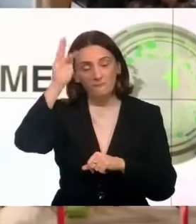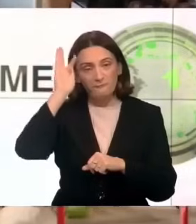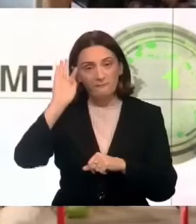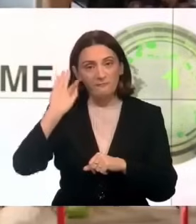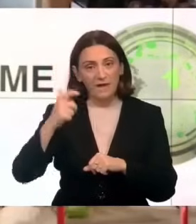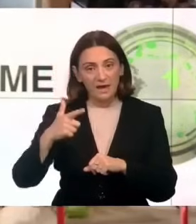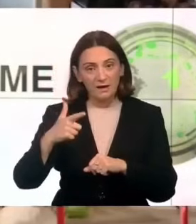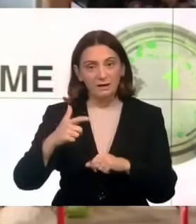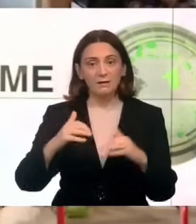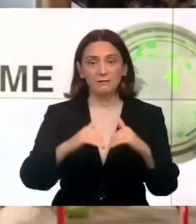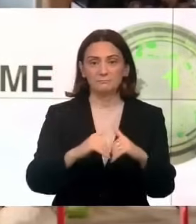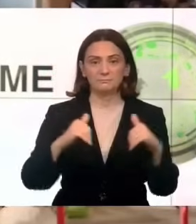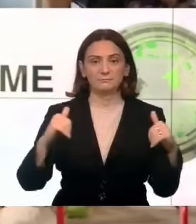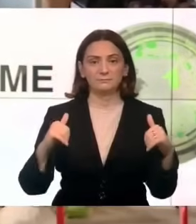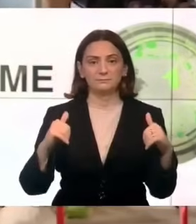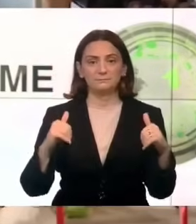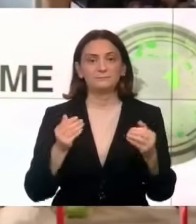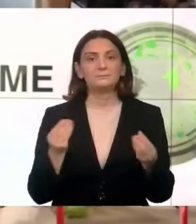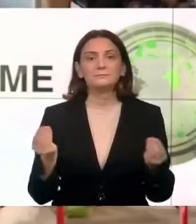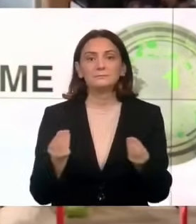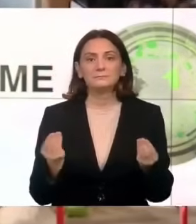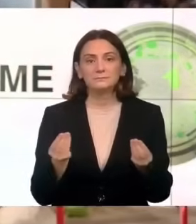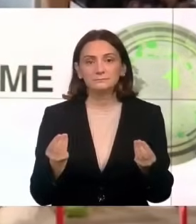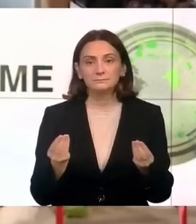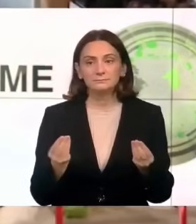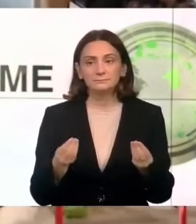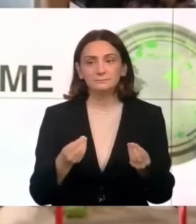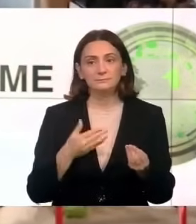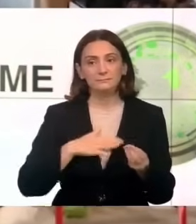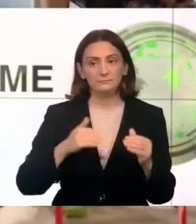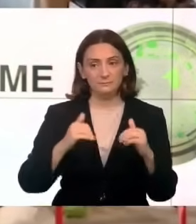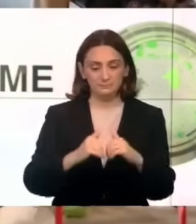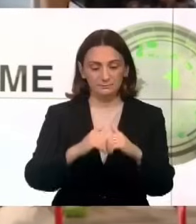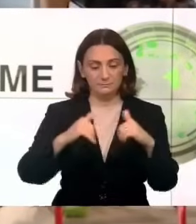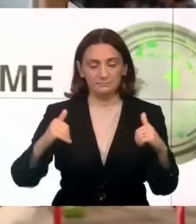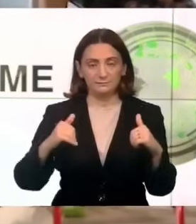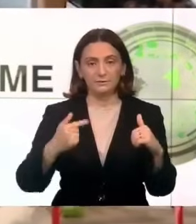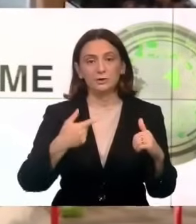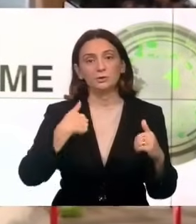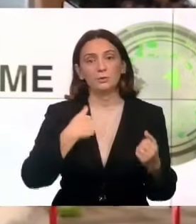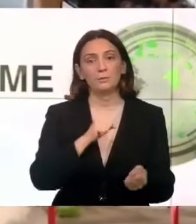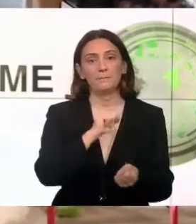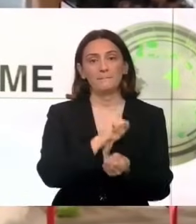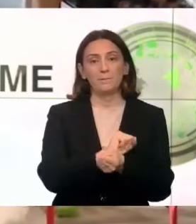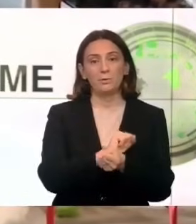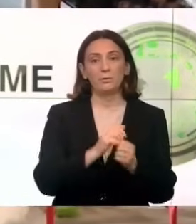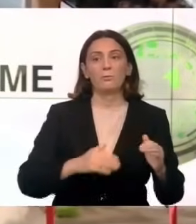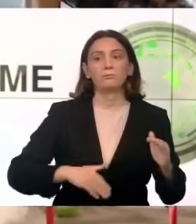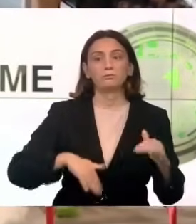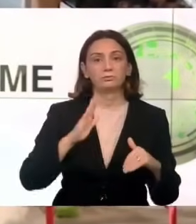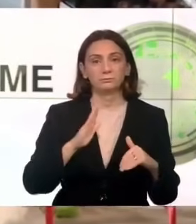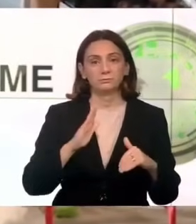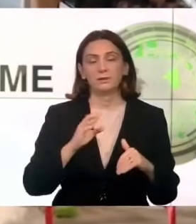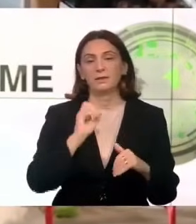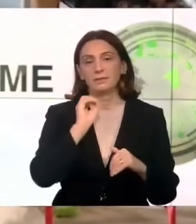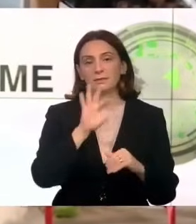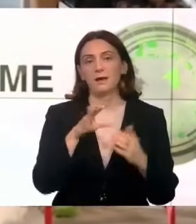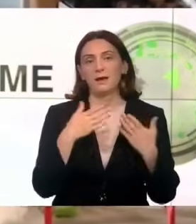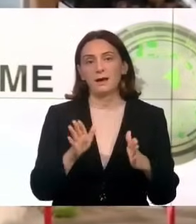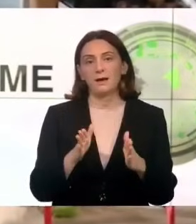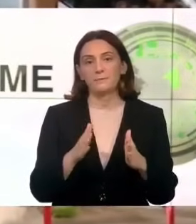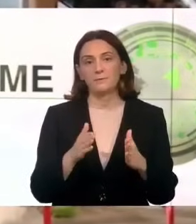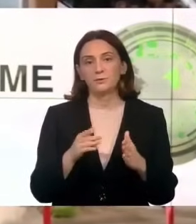sugjeroi se për këtë arsye ishte synuar që me veçimin e çështjes ai të dënohej më shumë. Unë kujtoj këtu se Lefter Koka